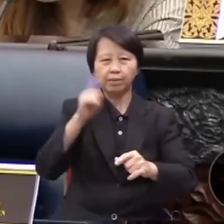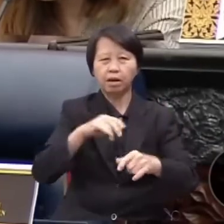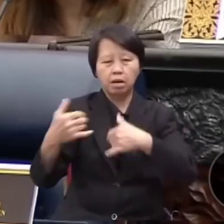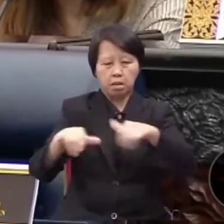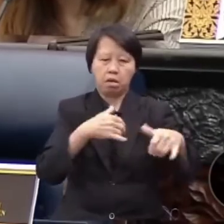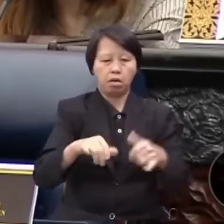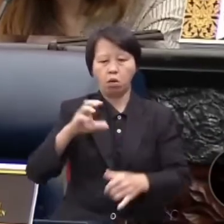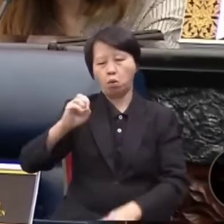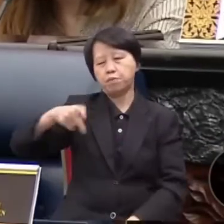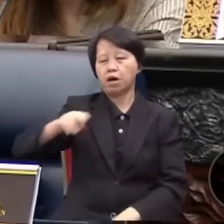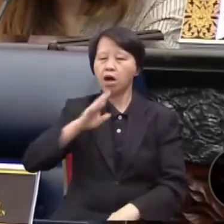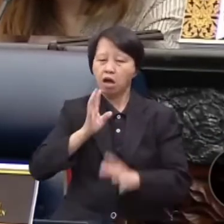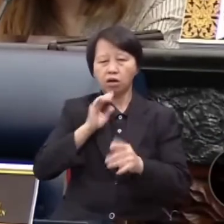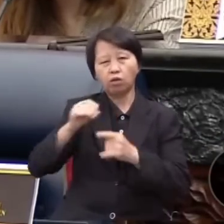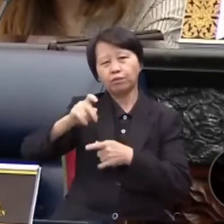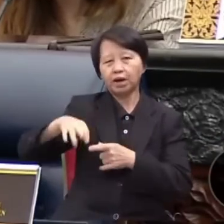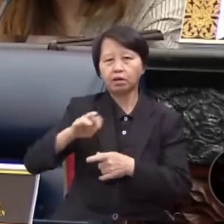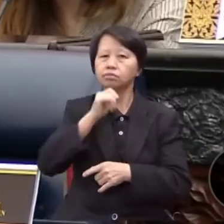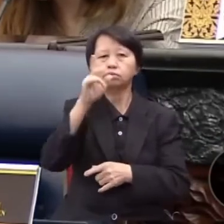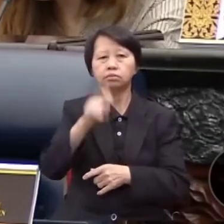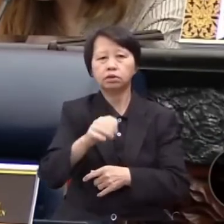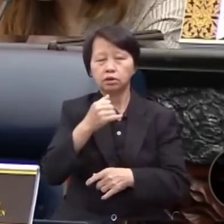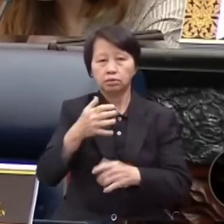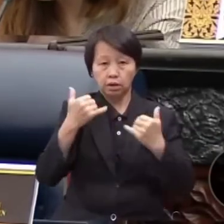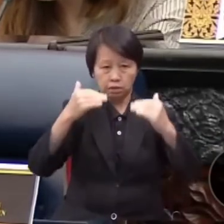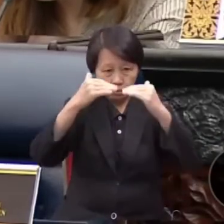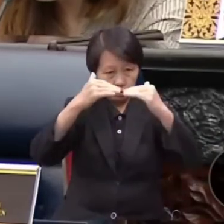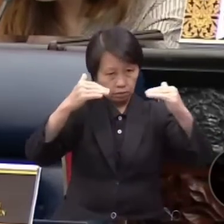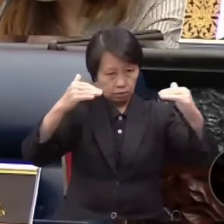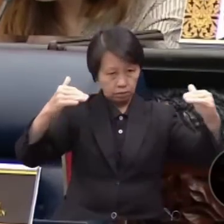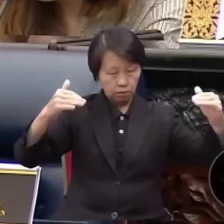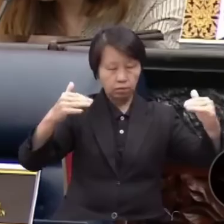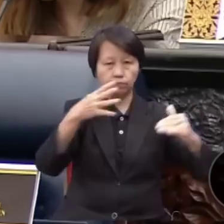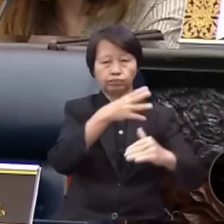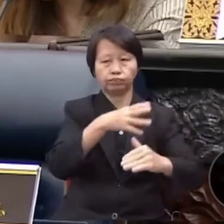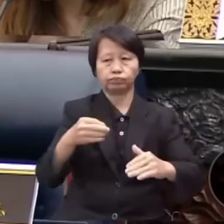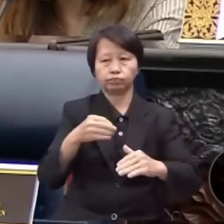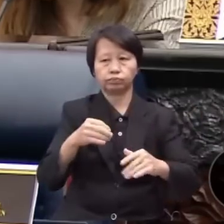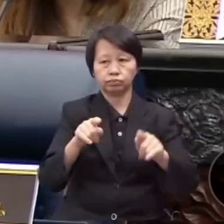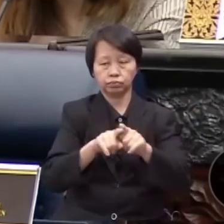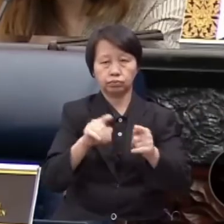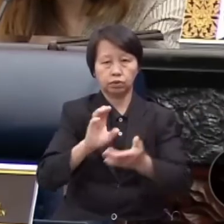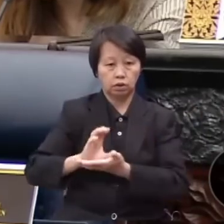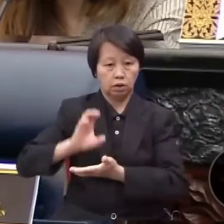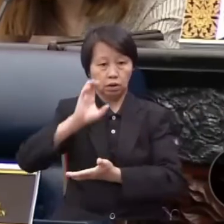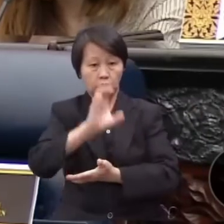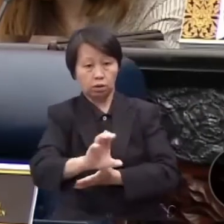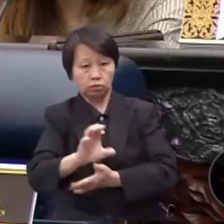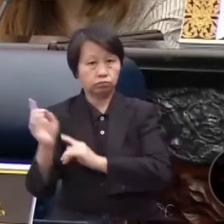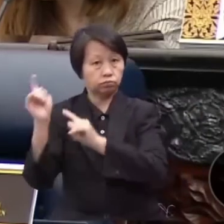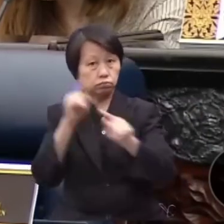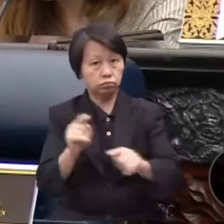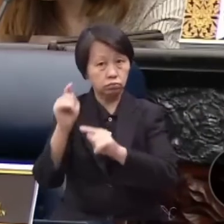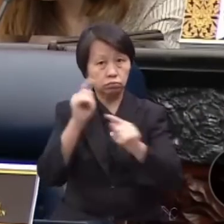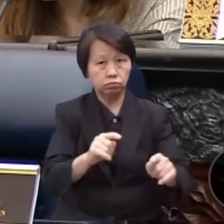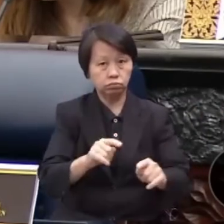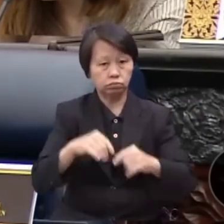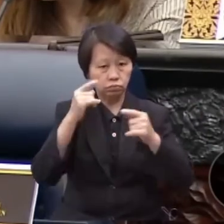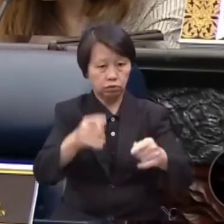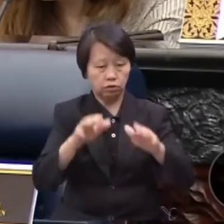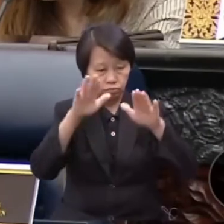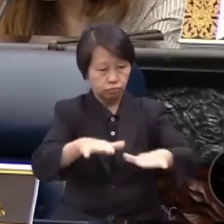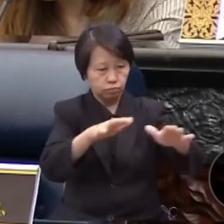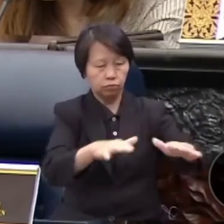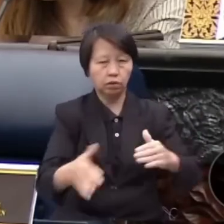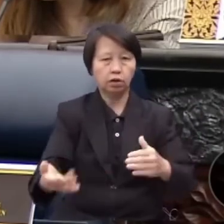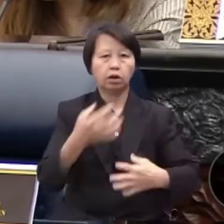bermain dengan OPR. Karena kita perlukan stability. As they said, investors are the worst coward. They will only go to places